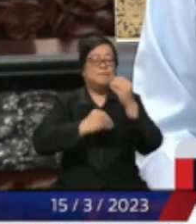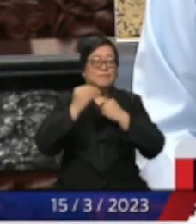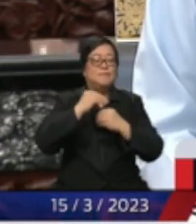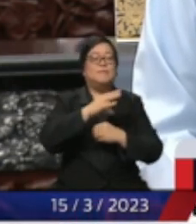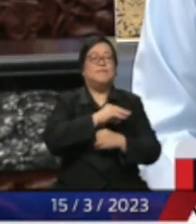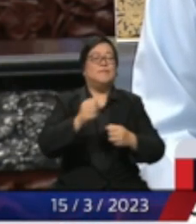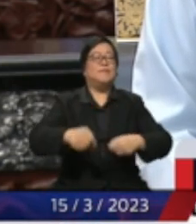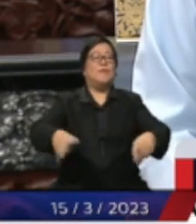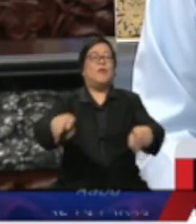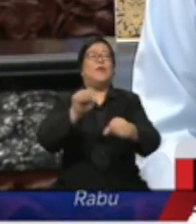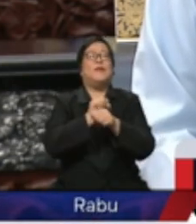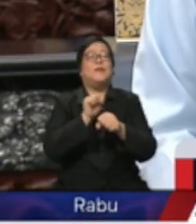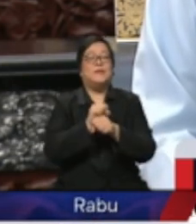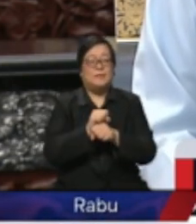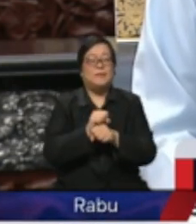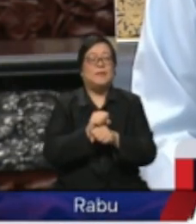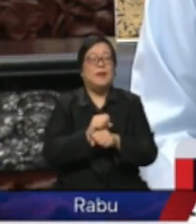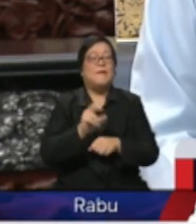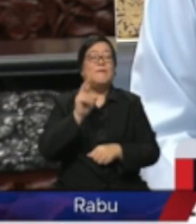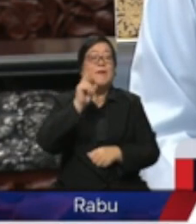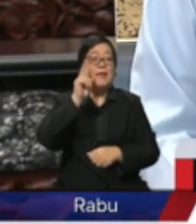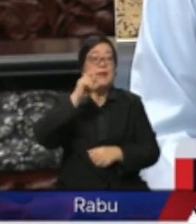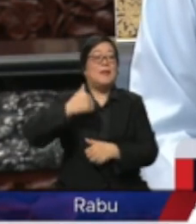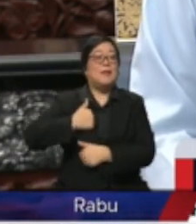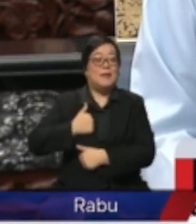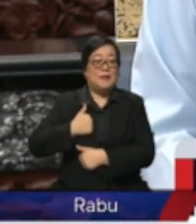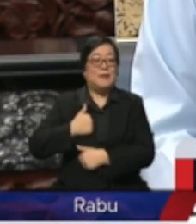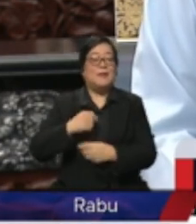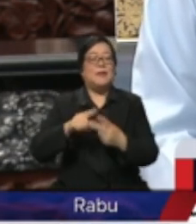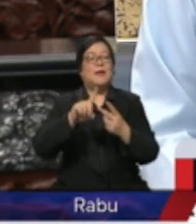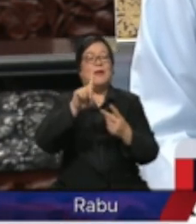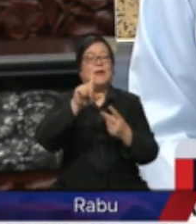dalam memberi peluang pekerjaan pada Veteran